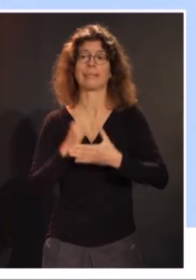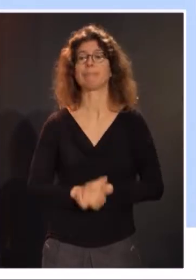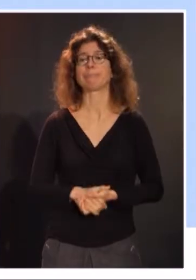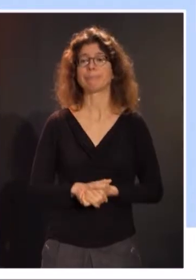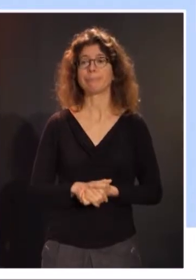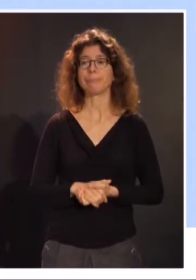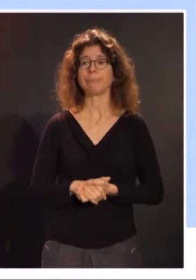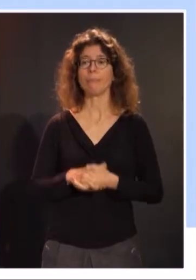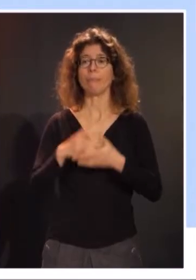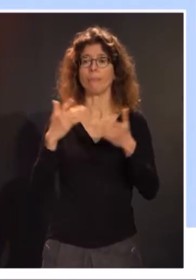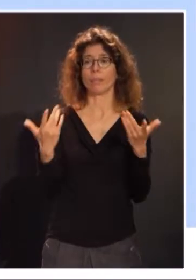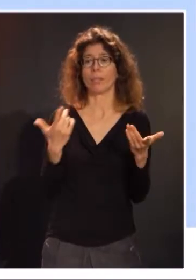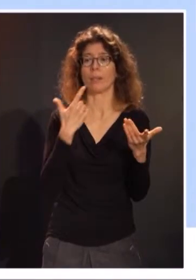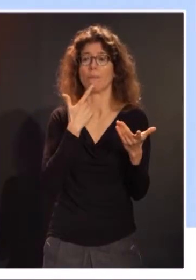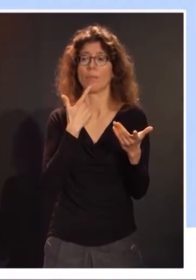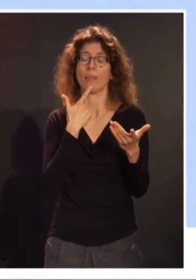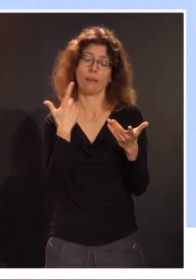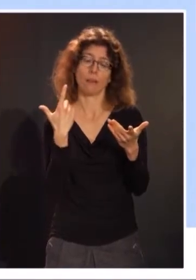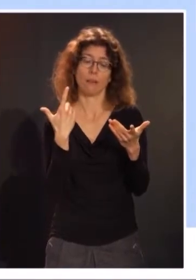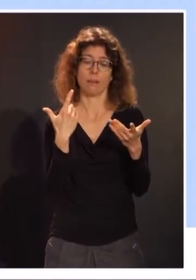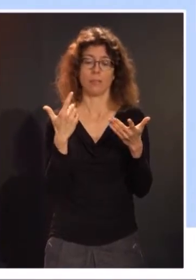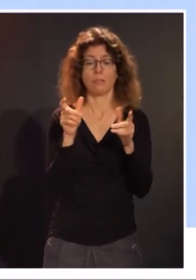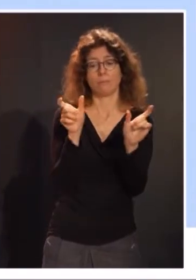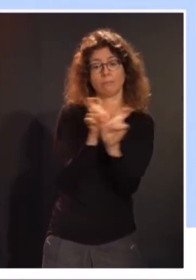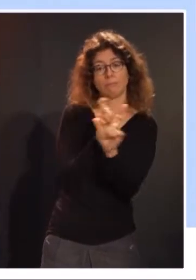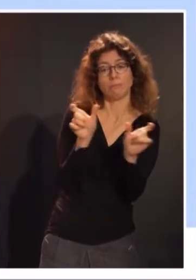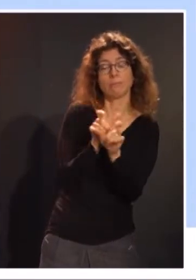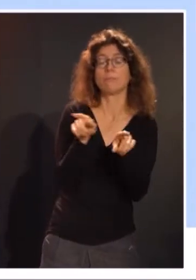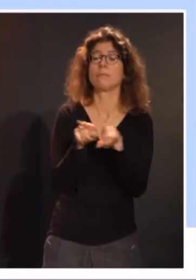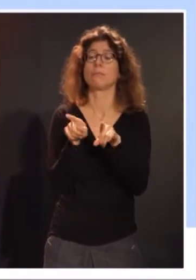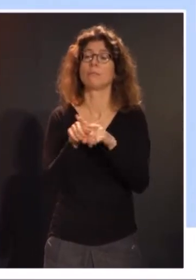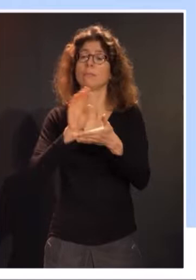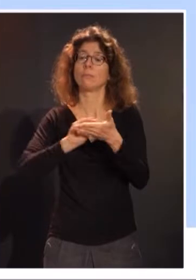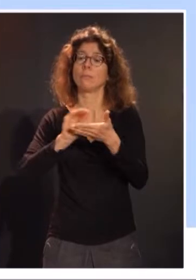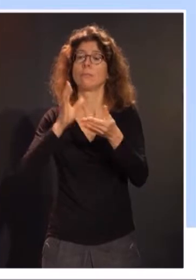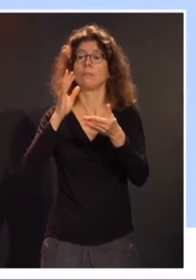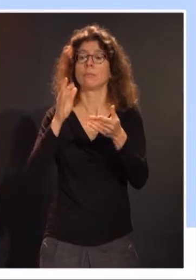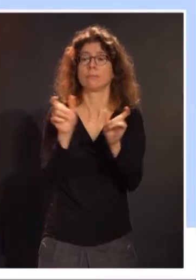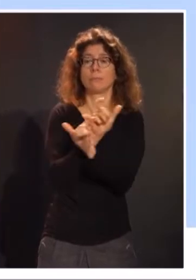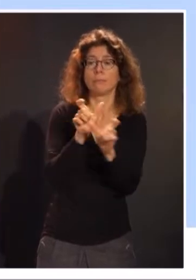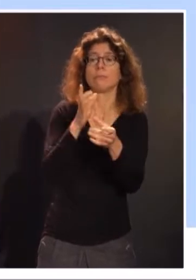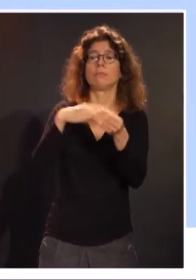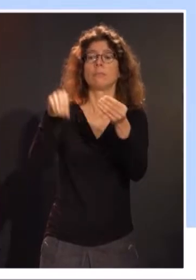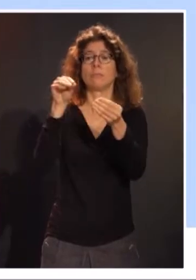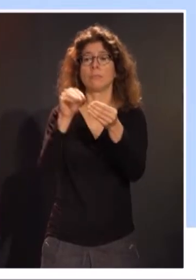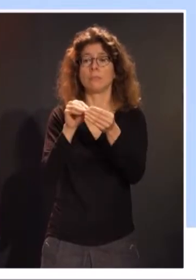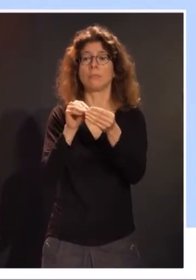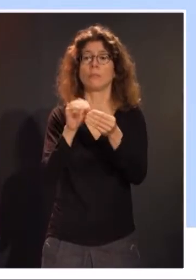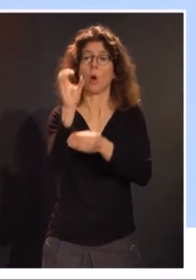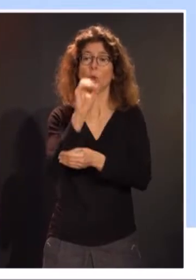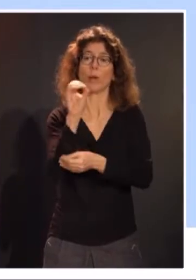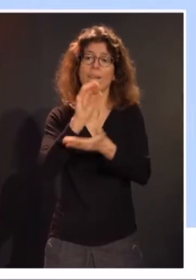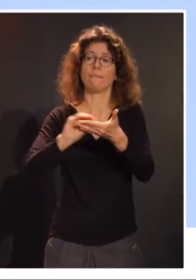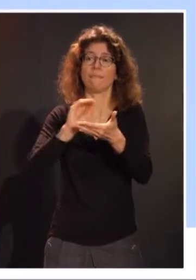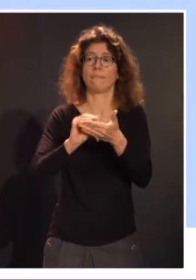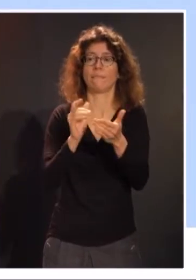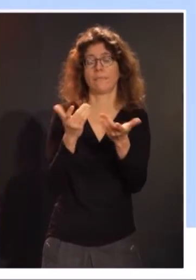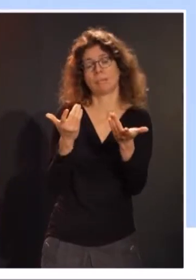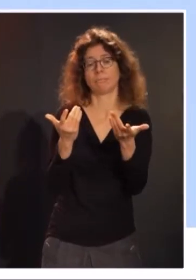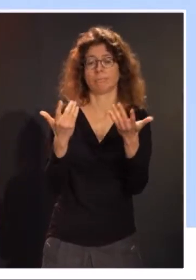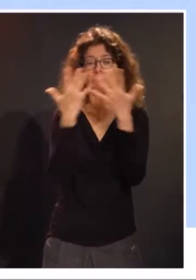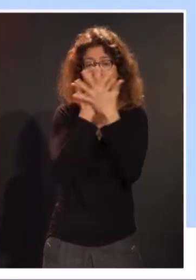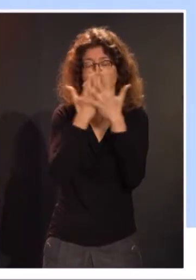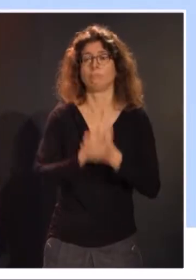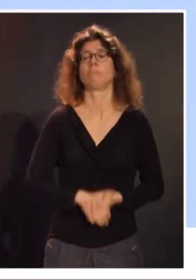dit dyslexie, dysorthographie, avec une dysgraphie associée. Donc, il a aussi eu un bilan neuropsychologique qui a pu mettre en